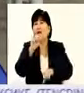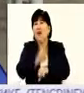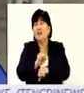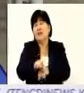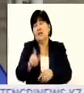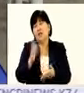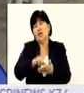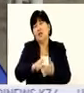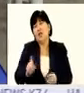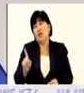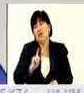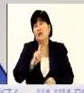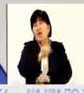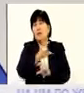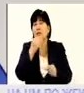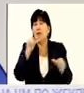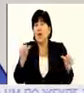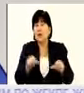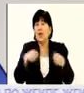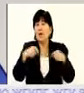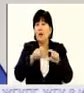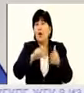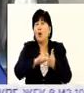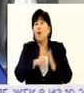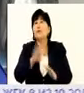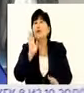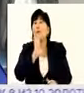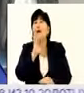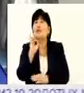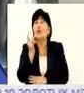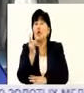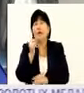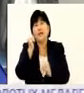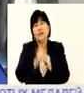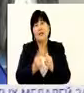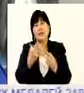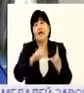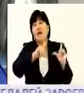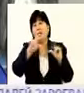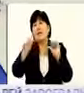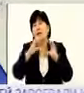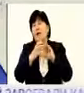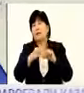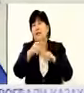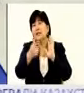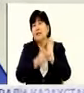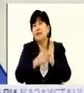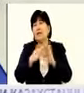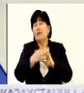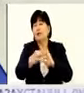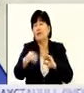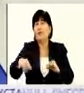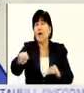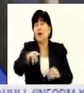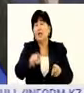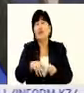зал ожидания, медпункт, аптека, столовая, магазин, комната матери и ребенка. Ежедневно отсюда направляются автобусы в 17 населенных пунктов района,